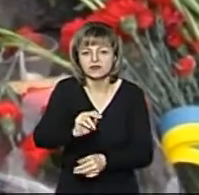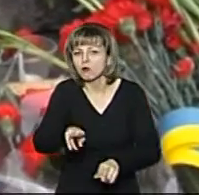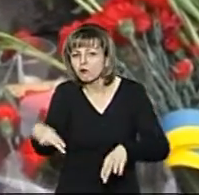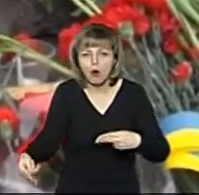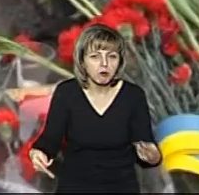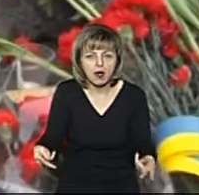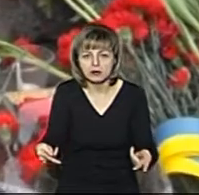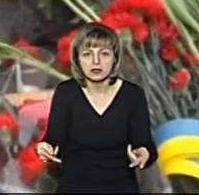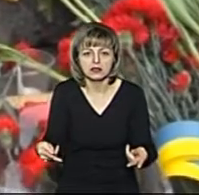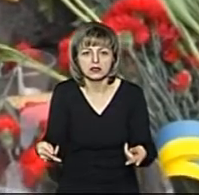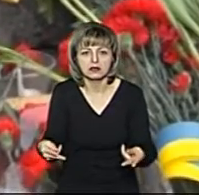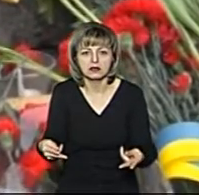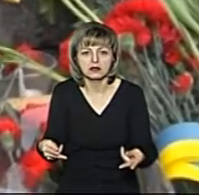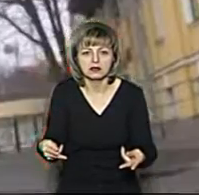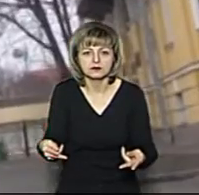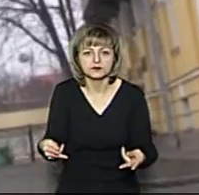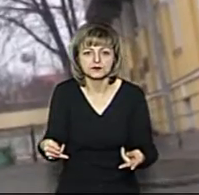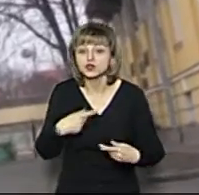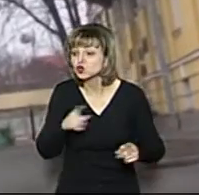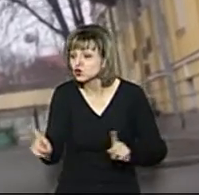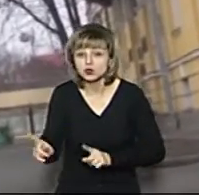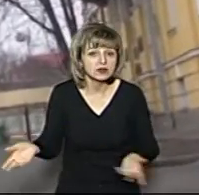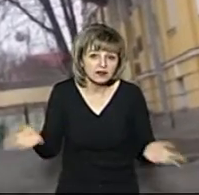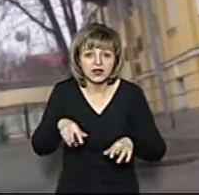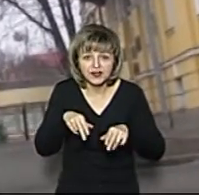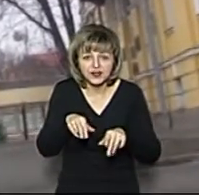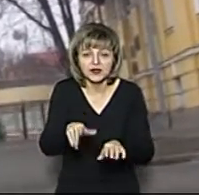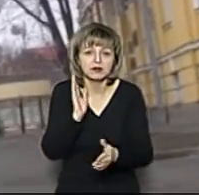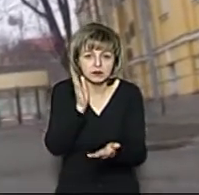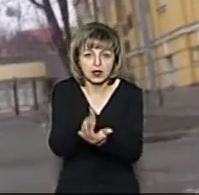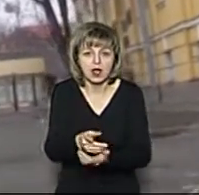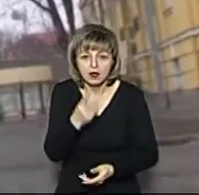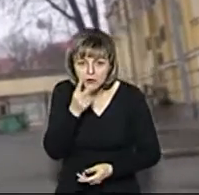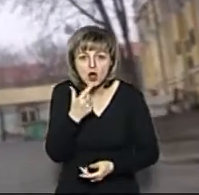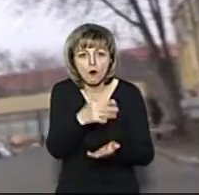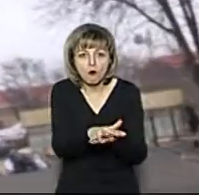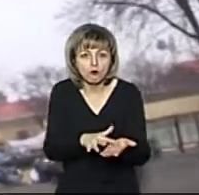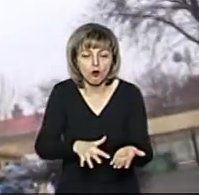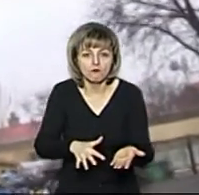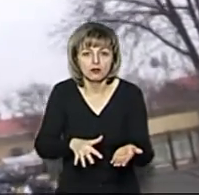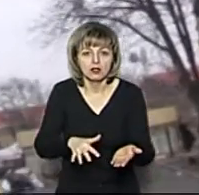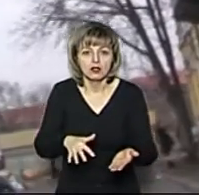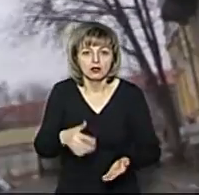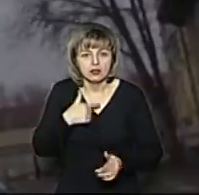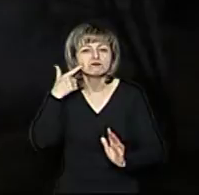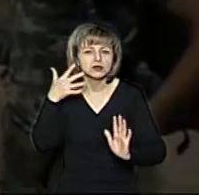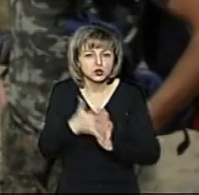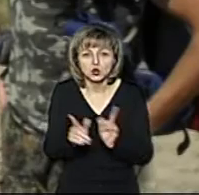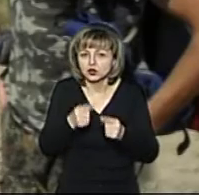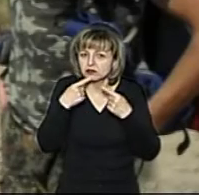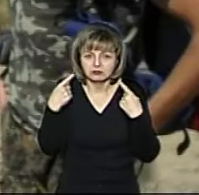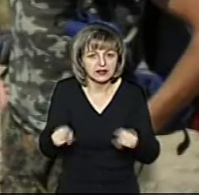попадали. Запитую хлопці, чого, типу, йдемо далі. Але в нього тут десь кров почала тікти. Я вже поняв, щось не